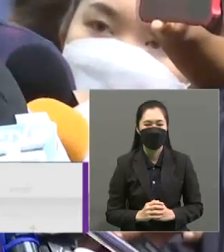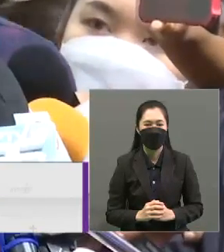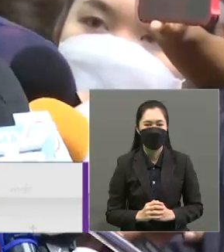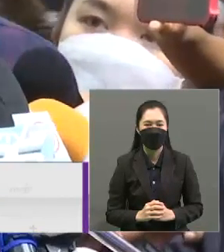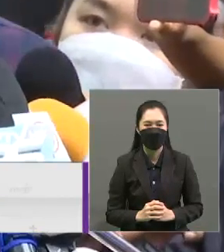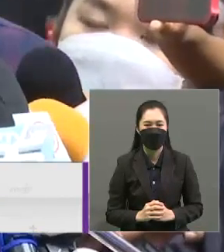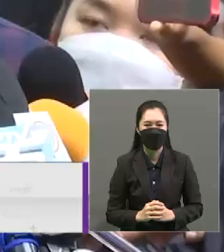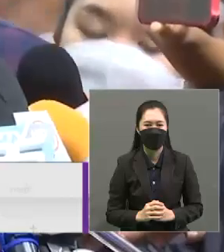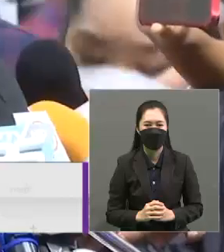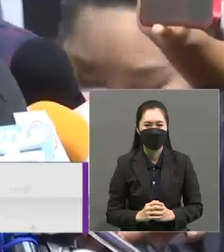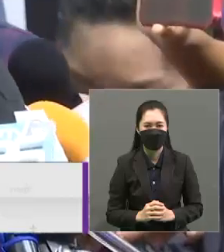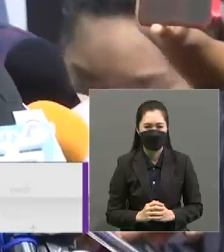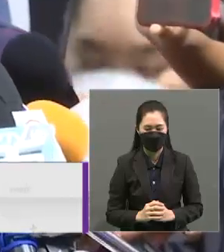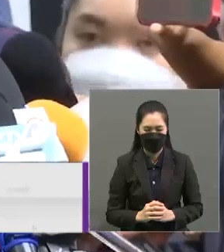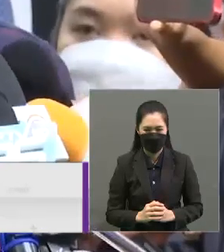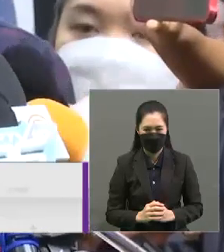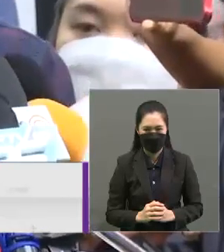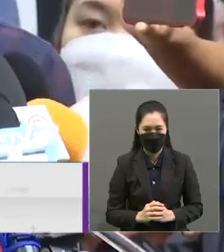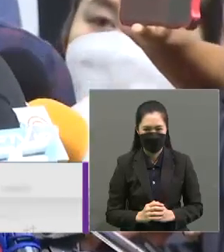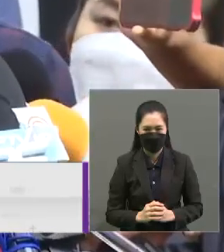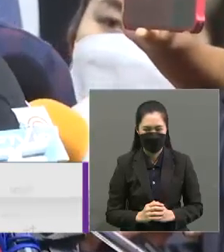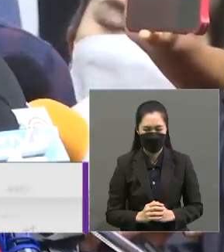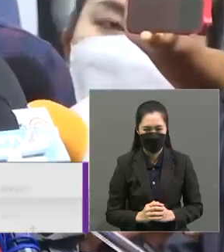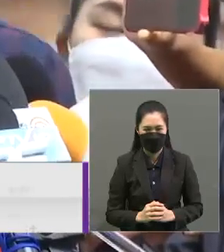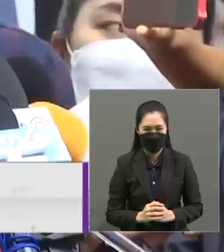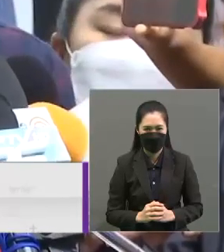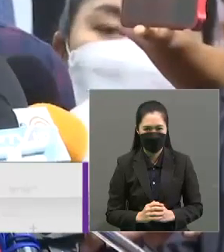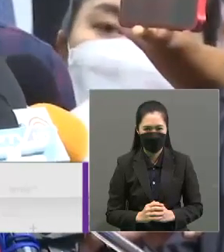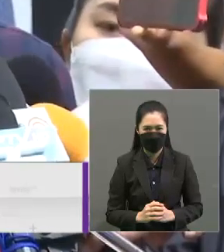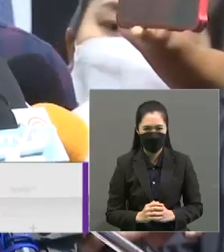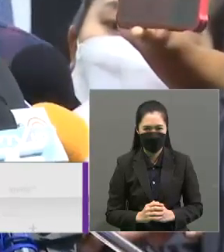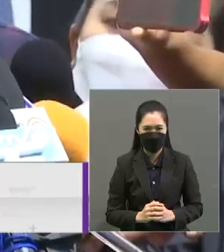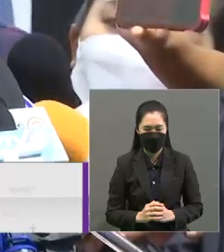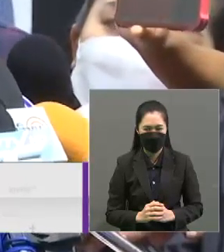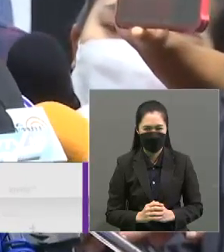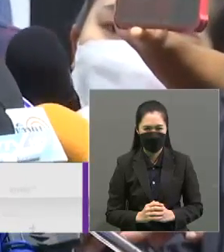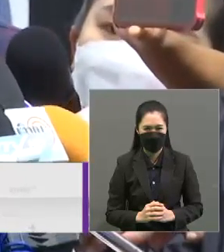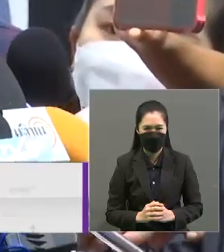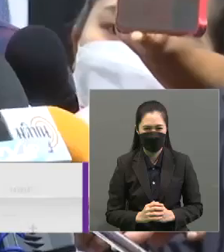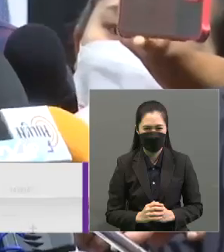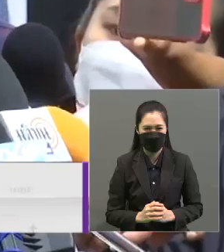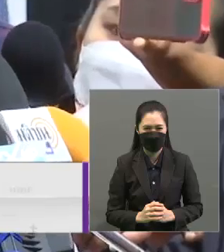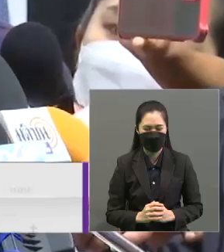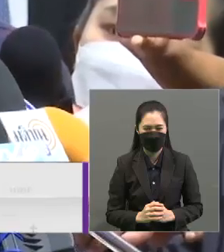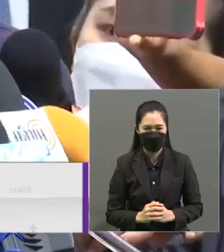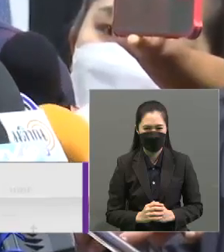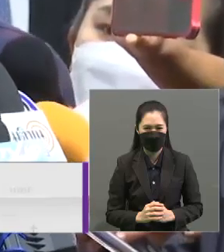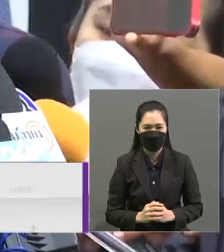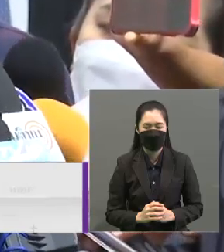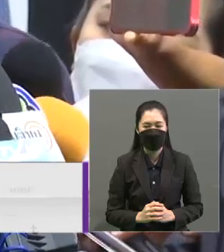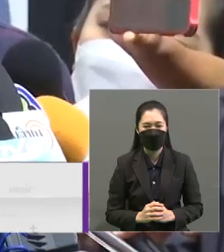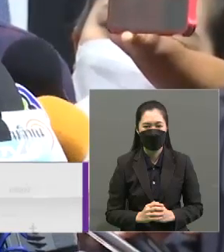ากับสปิริตของพรรคร่วมมันต้องมีอยู่อันนั้นเ